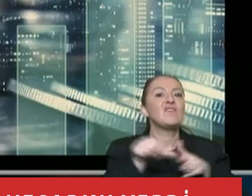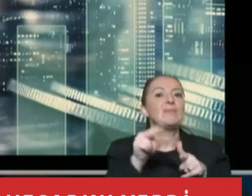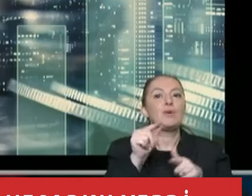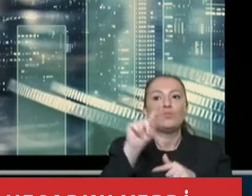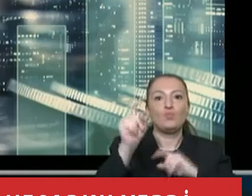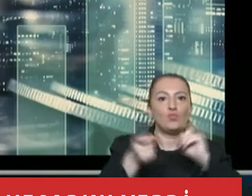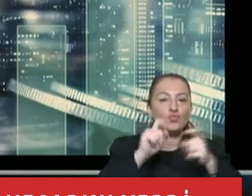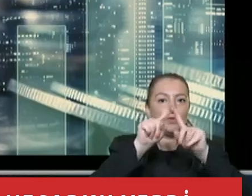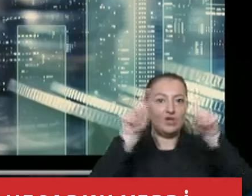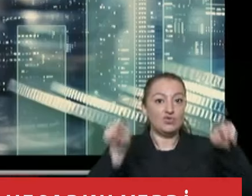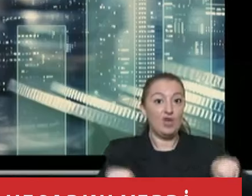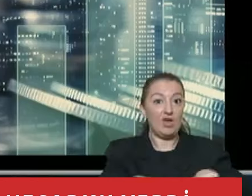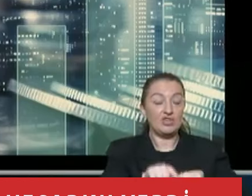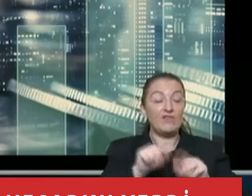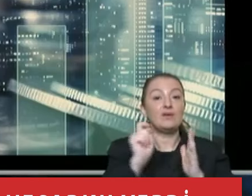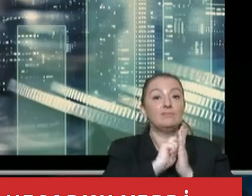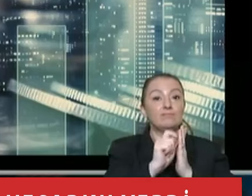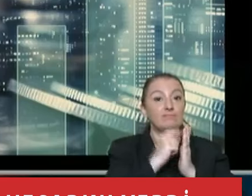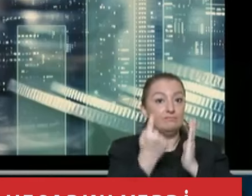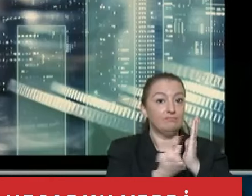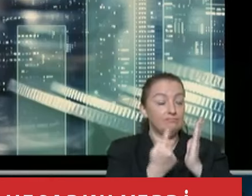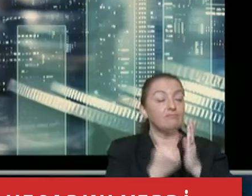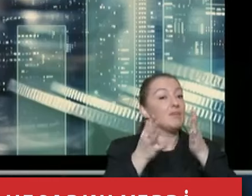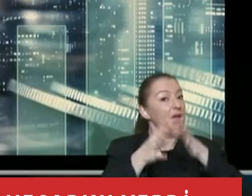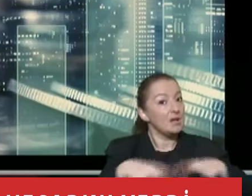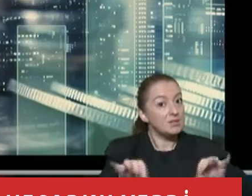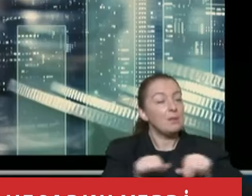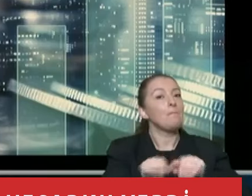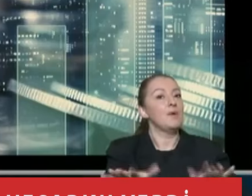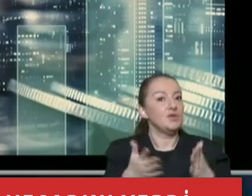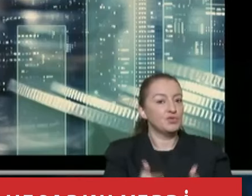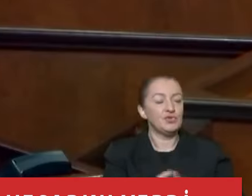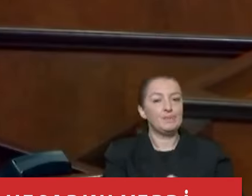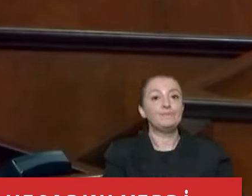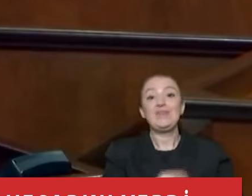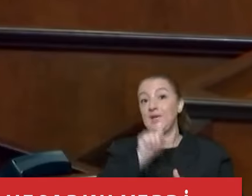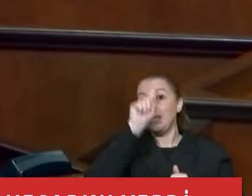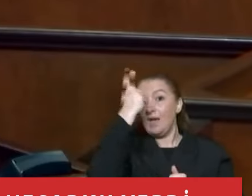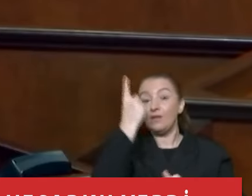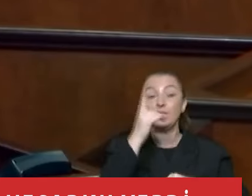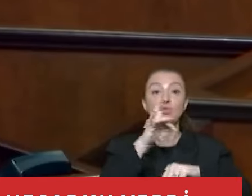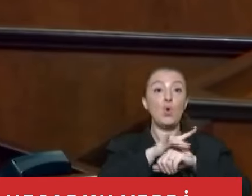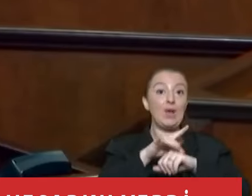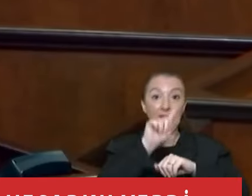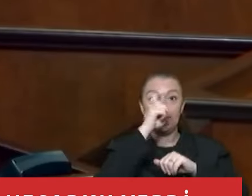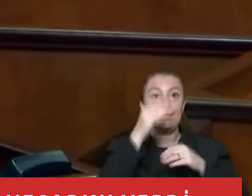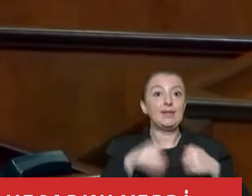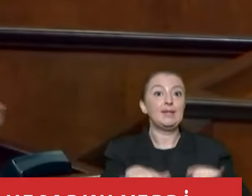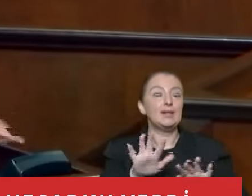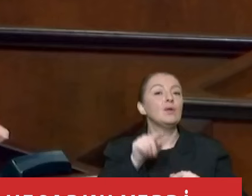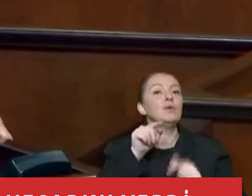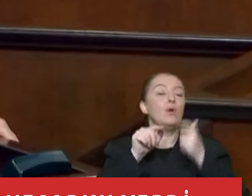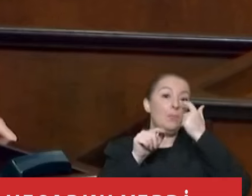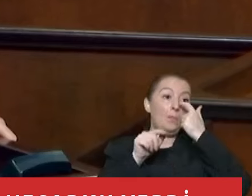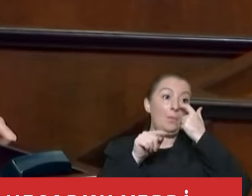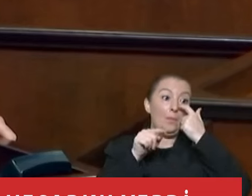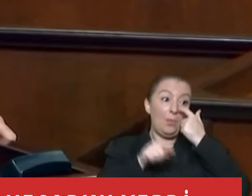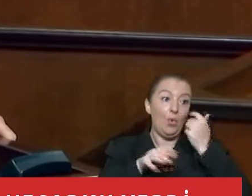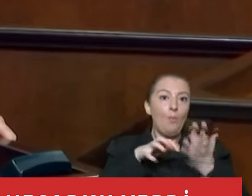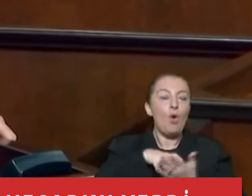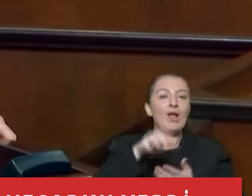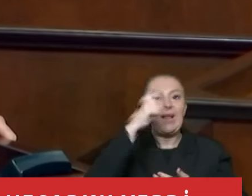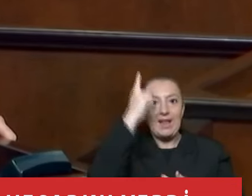Metni hazırladık ve yayınladık Bu doğrultuda yalnızca ülkemizin değil bölgenin de ilk yerel yeşil